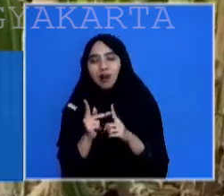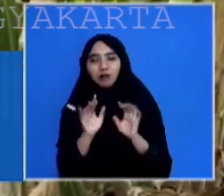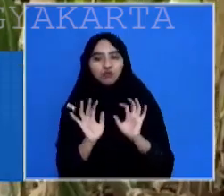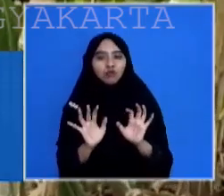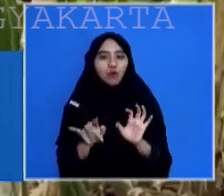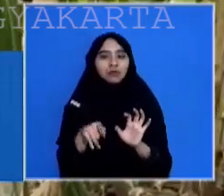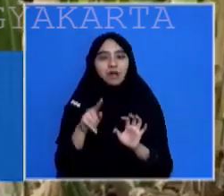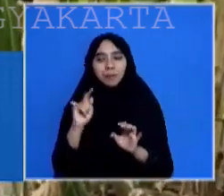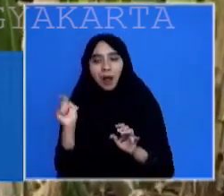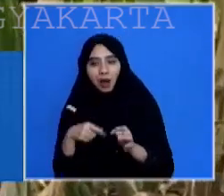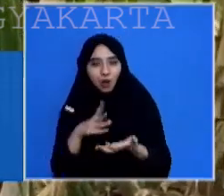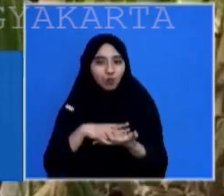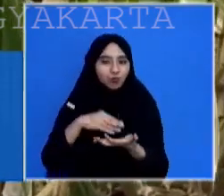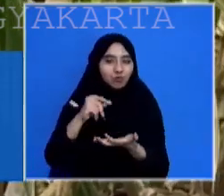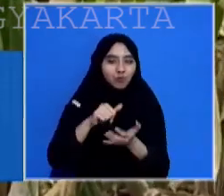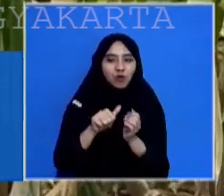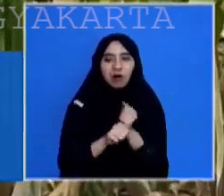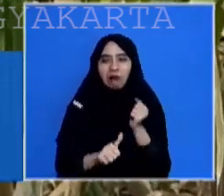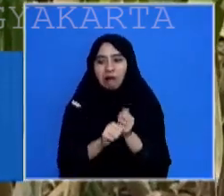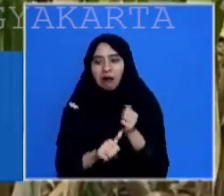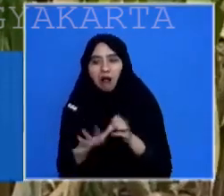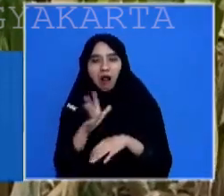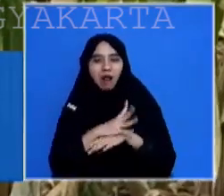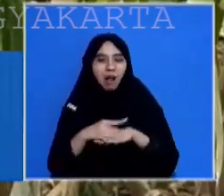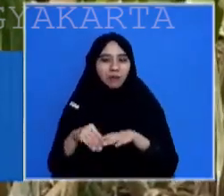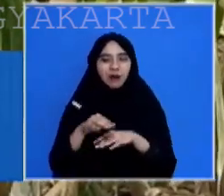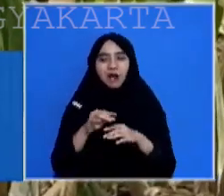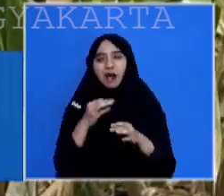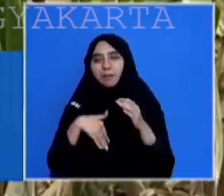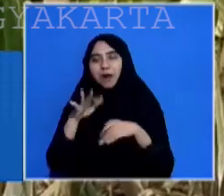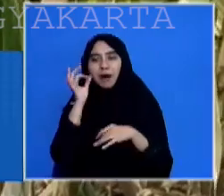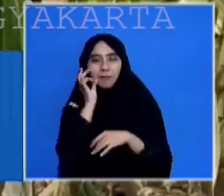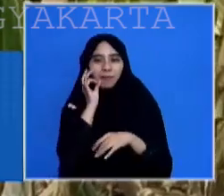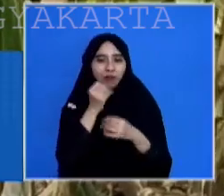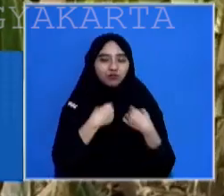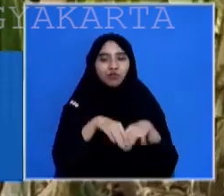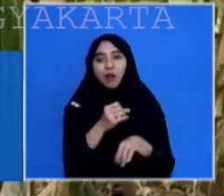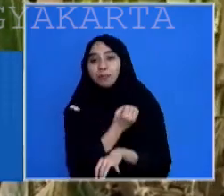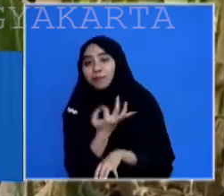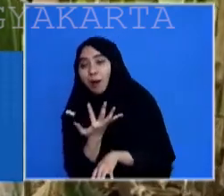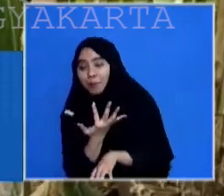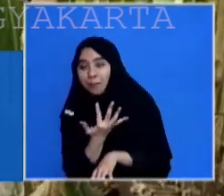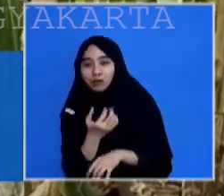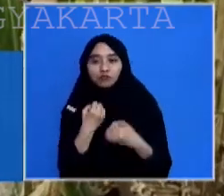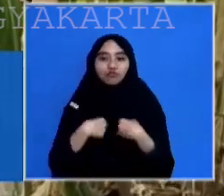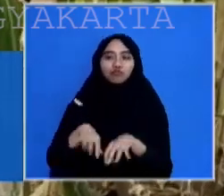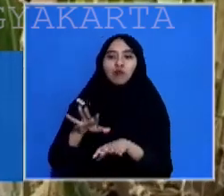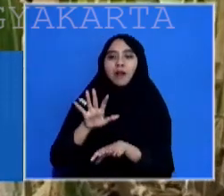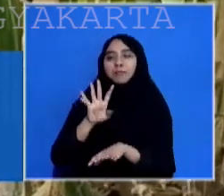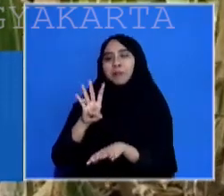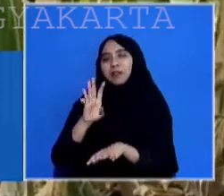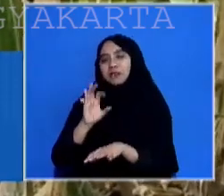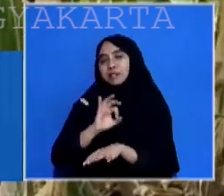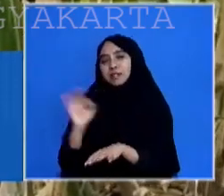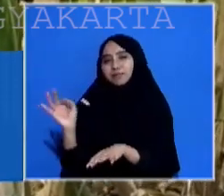pakai organik lebih ringan lagi. Berapa harga ini sorghum, Pak, gabahnya? Masalah harga sorghum 4.000, tapi